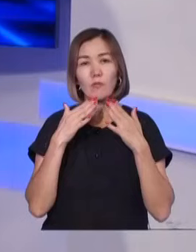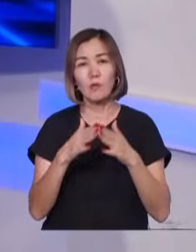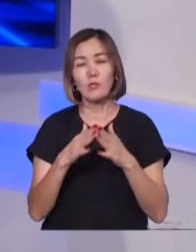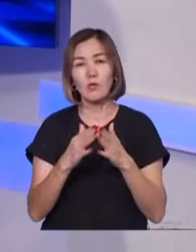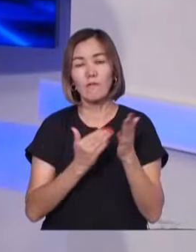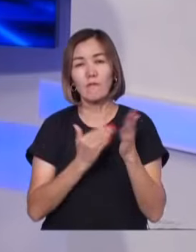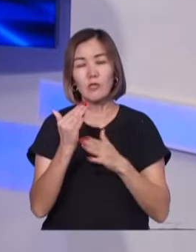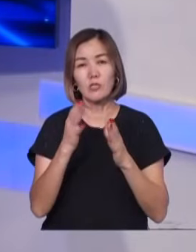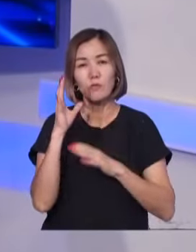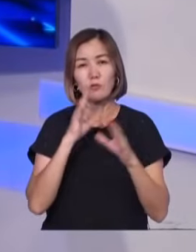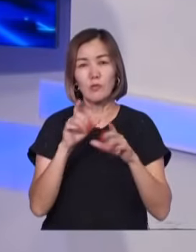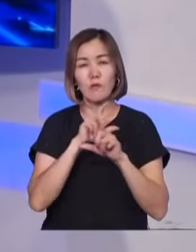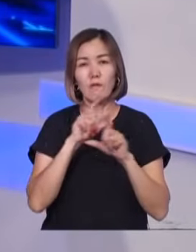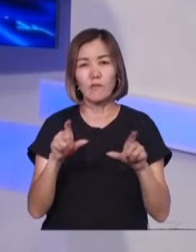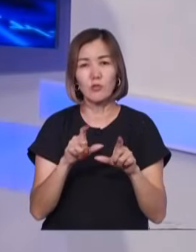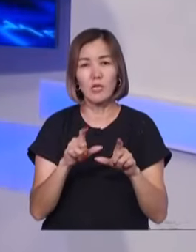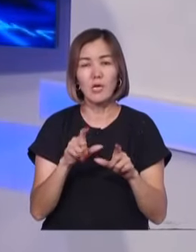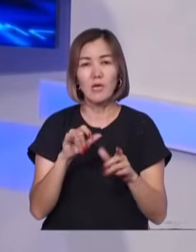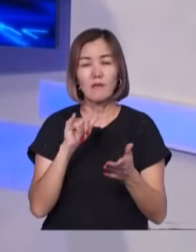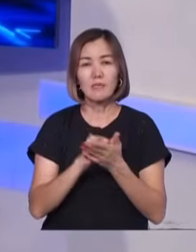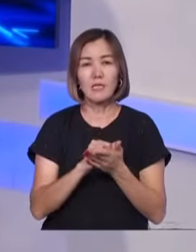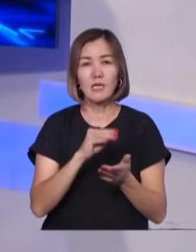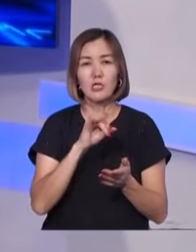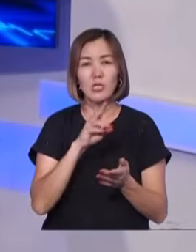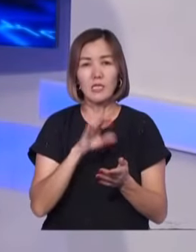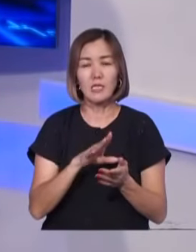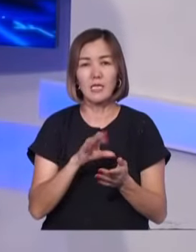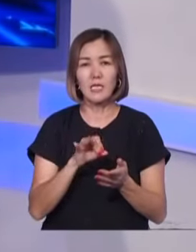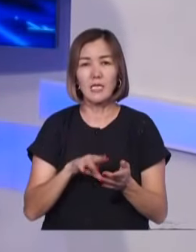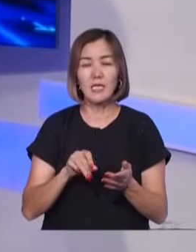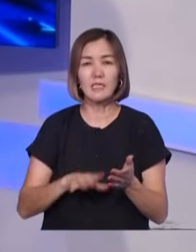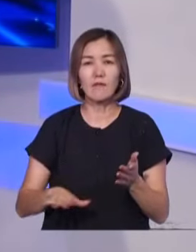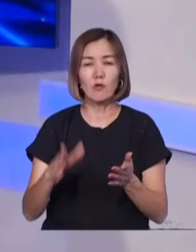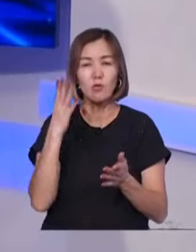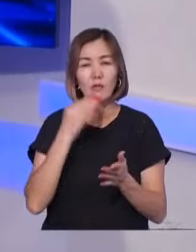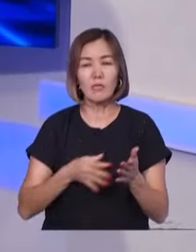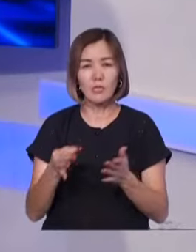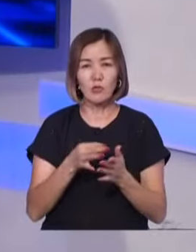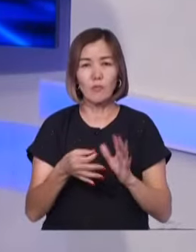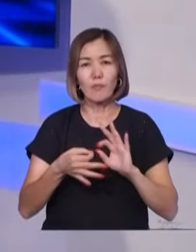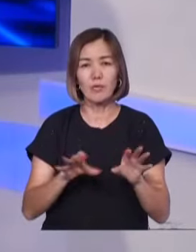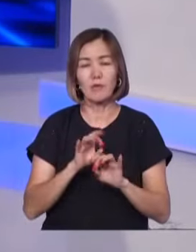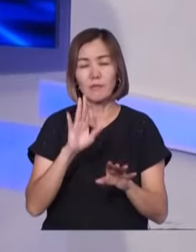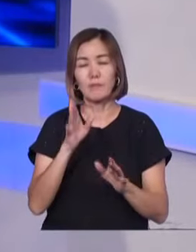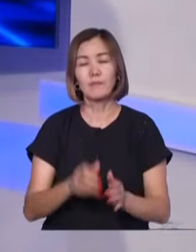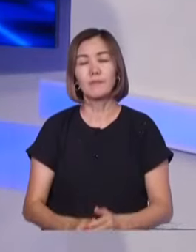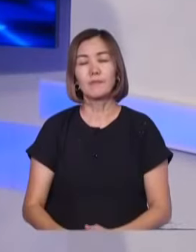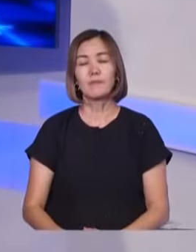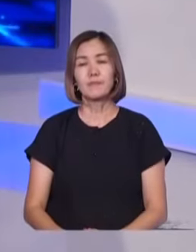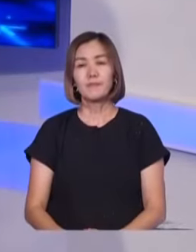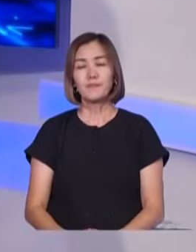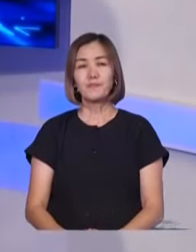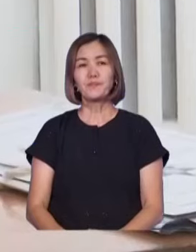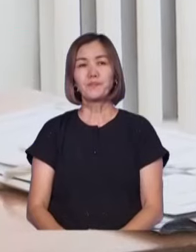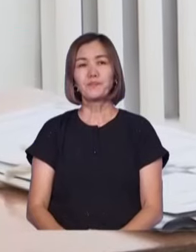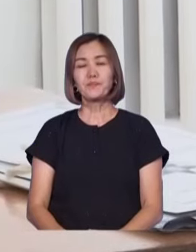вышеупомянутого военного ВУЗа расположенного в селе жетыген илийского района Алматинской области Подробности в материале нашего